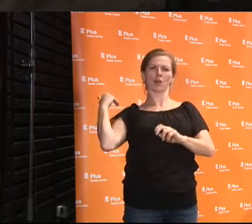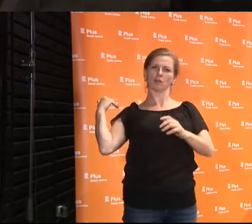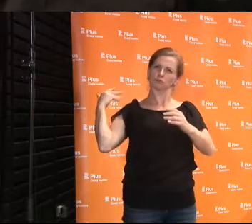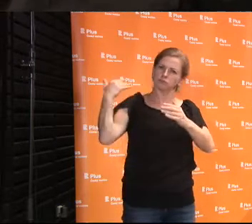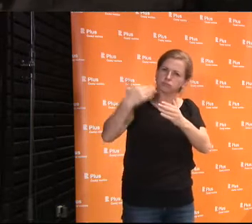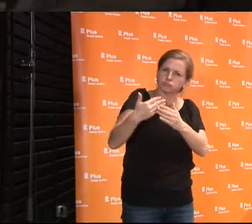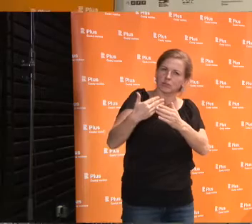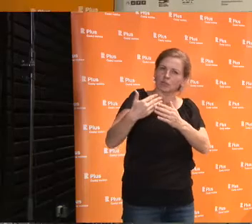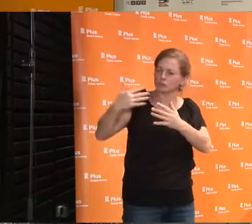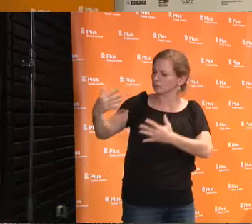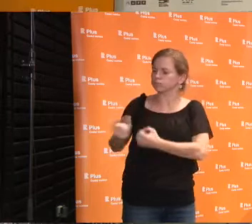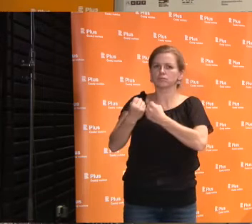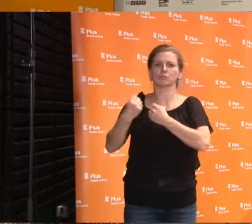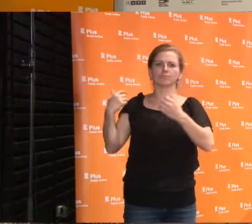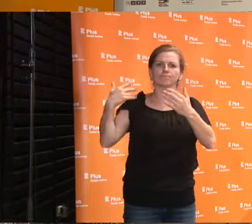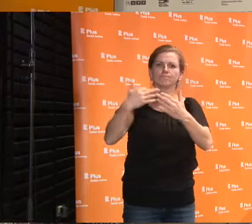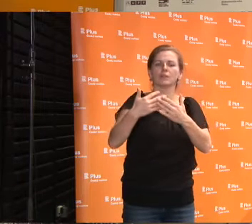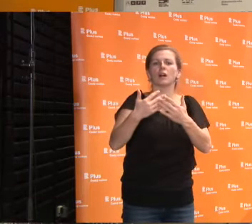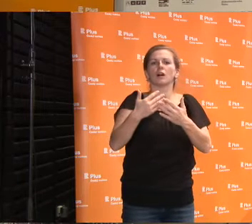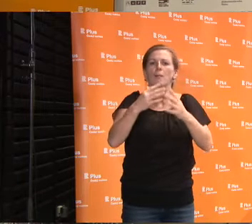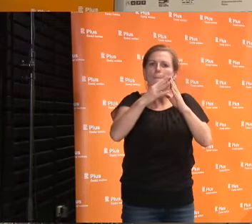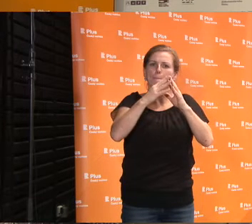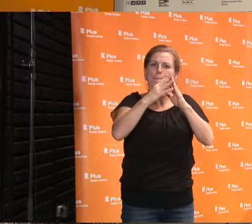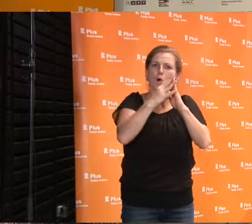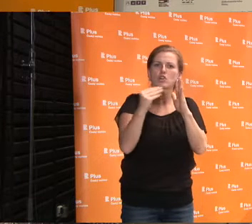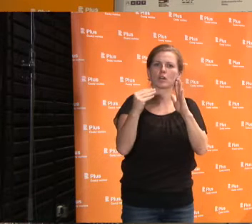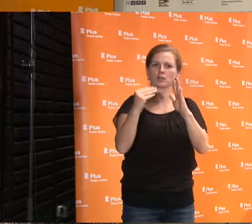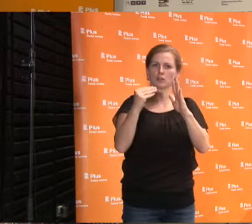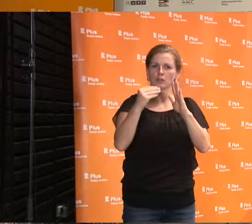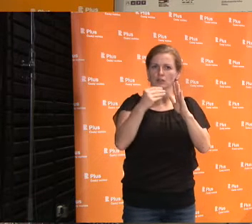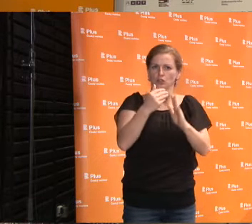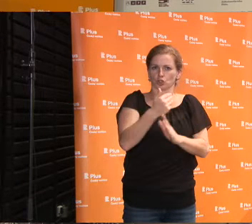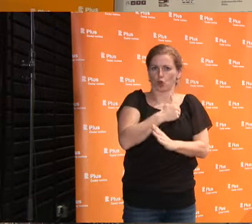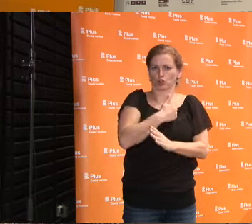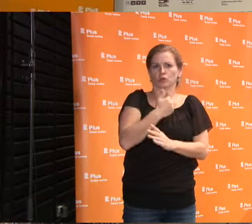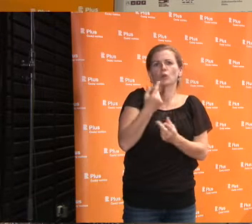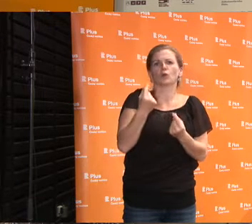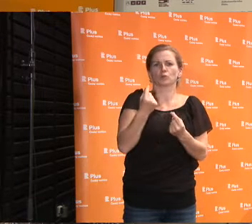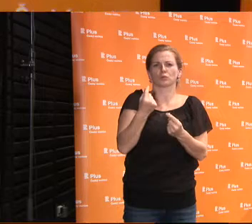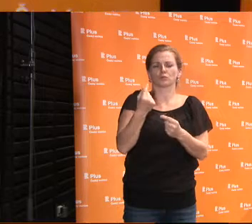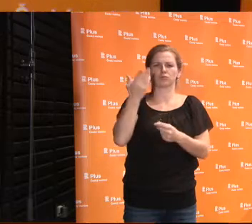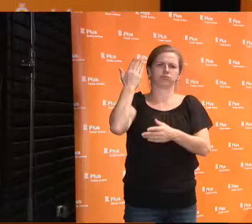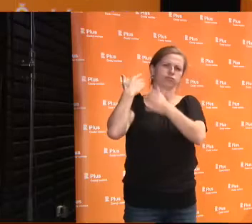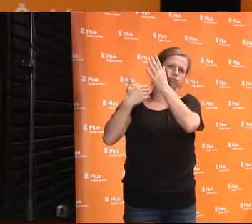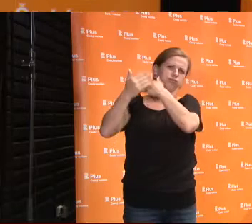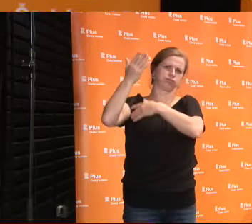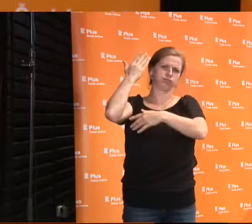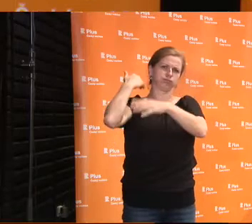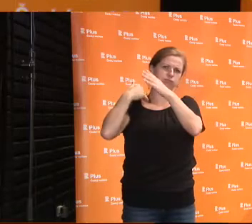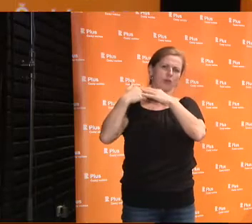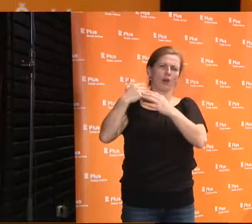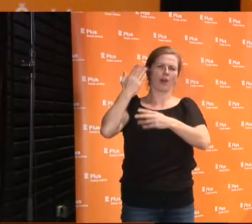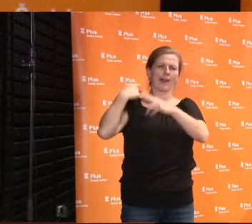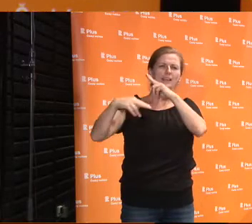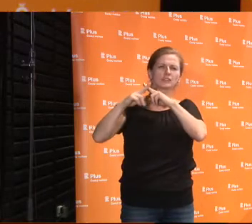době. Protože ten model školství jako takového, který pochází, řekněme, z doby nějaké poosvícenské a